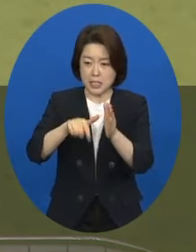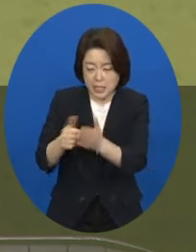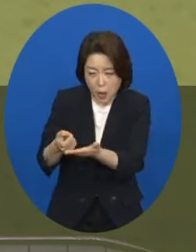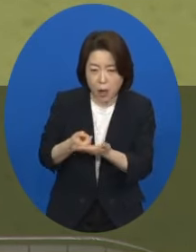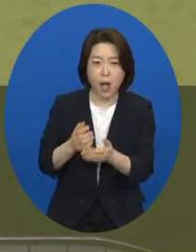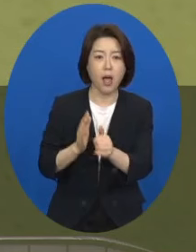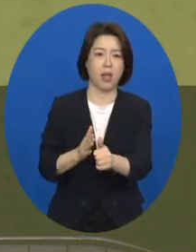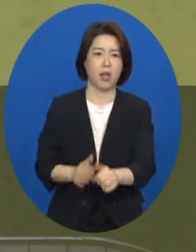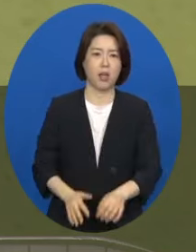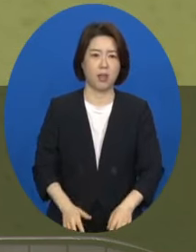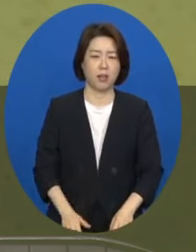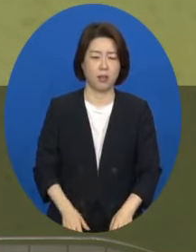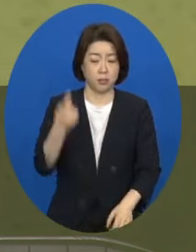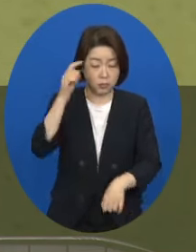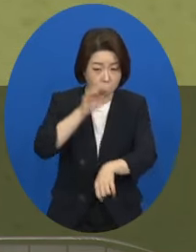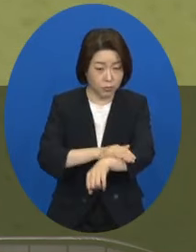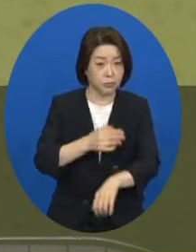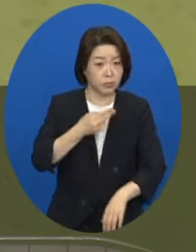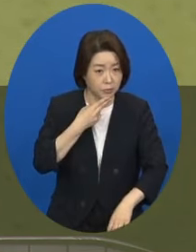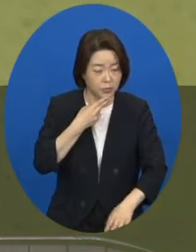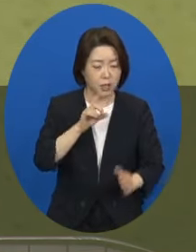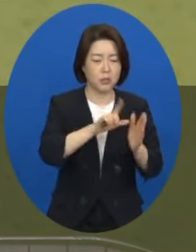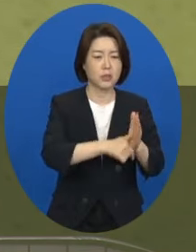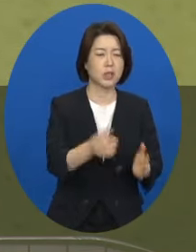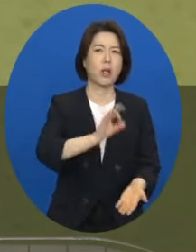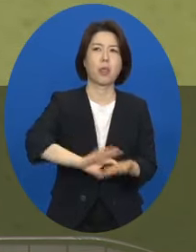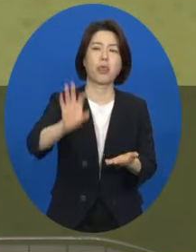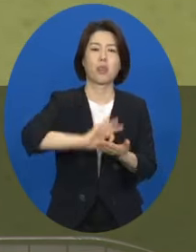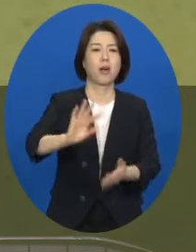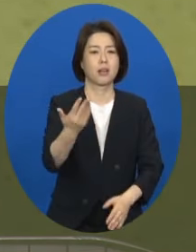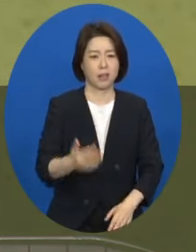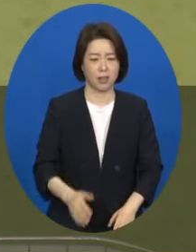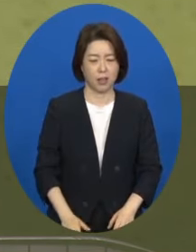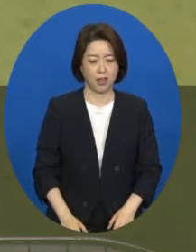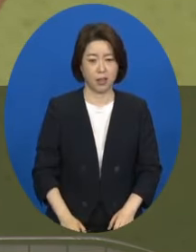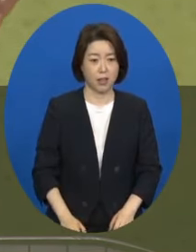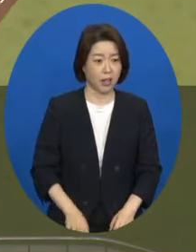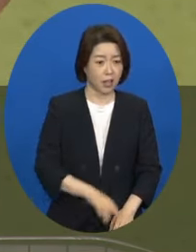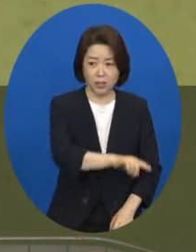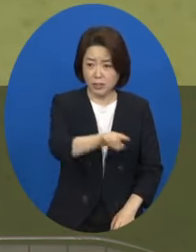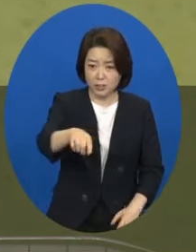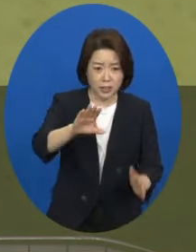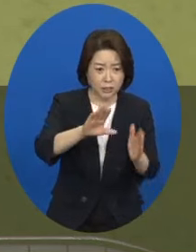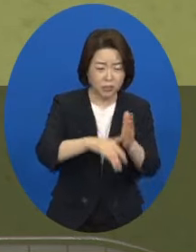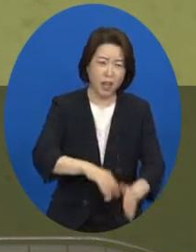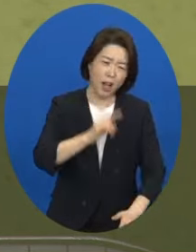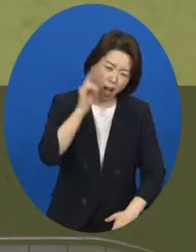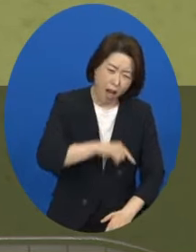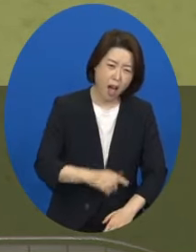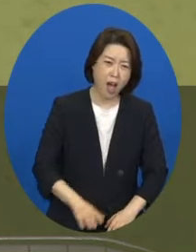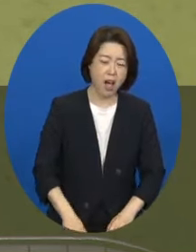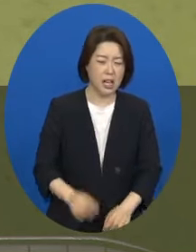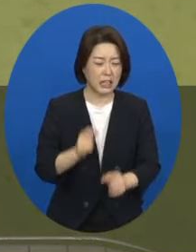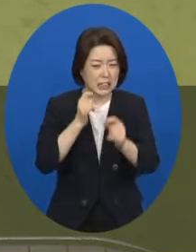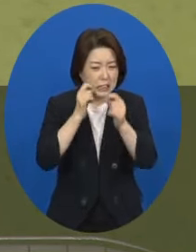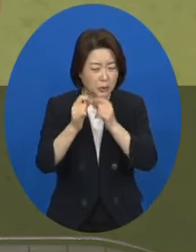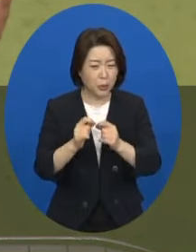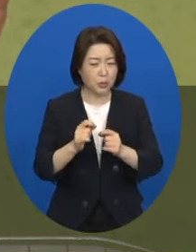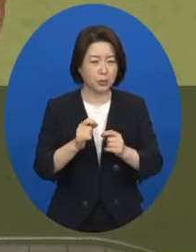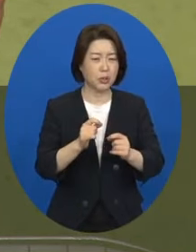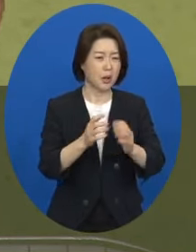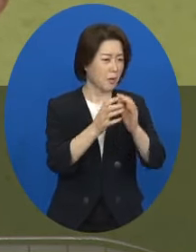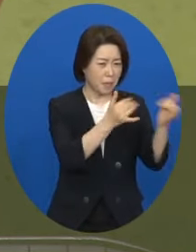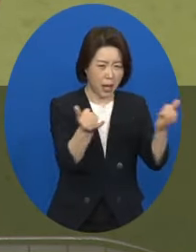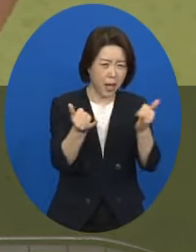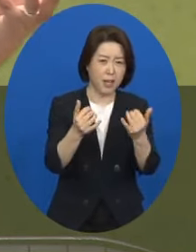결정하지 못하면요 세월을 낭비하게 됩니다. 허비하게 됩니다. 때가 악합니다. 얼마나 많은 속임수와 사기꾼들이 있는지